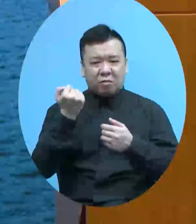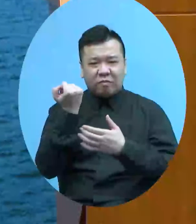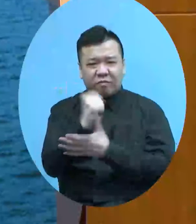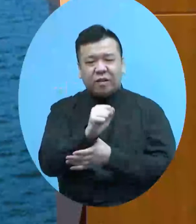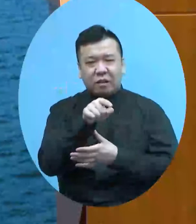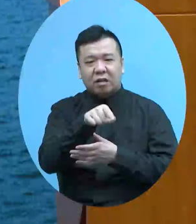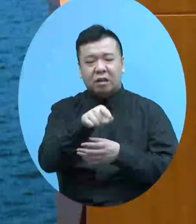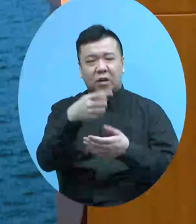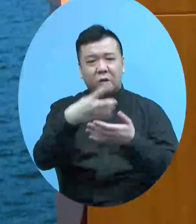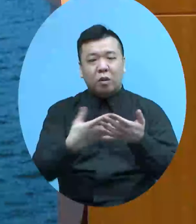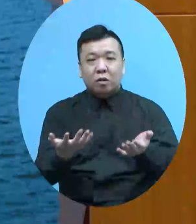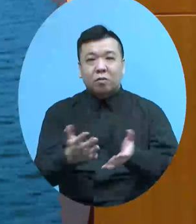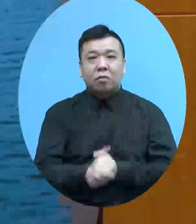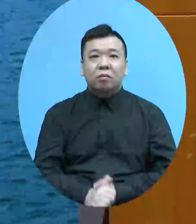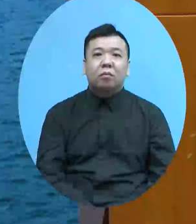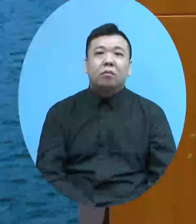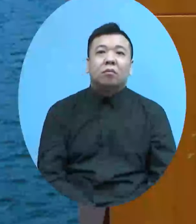麻煩你